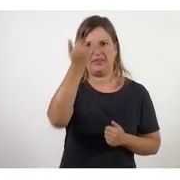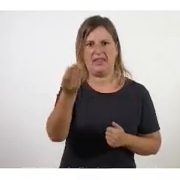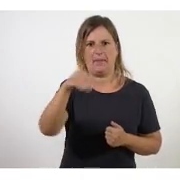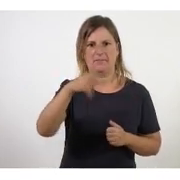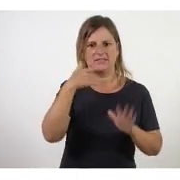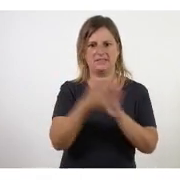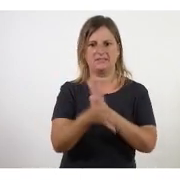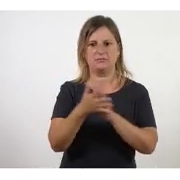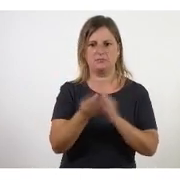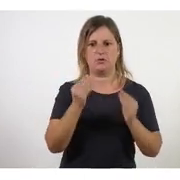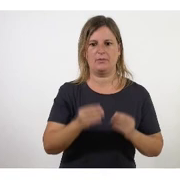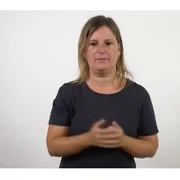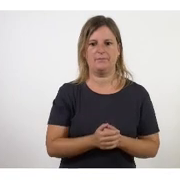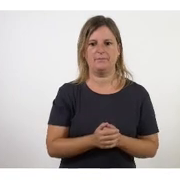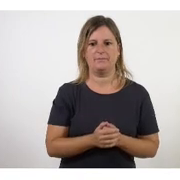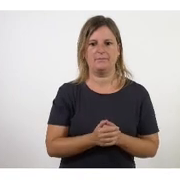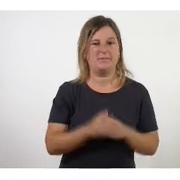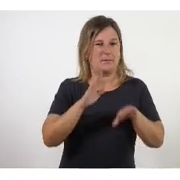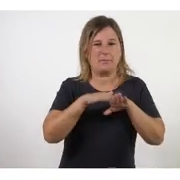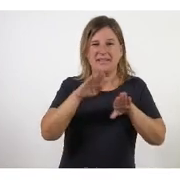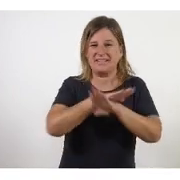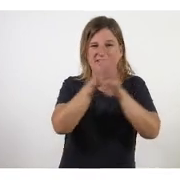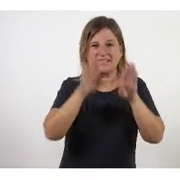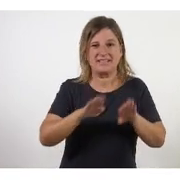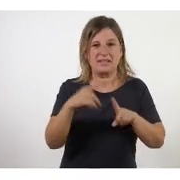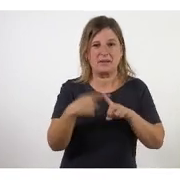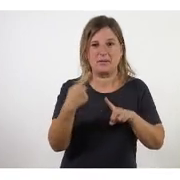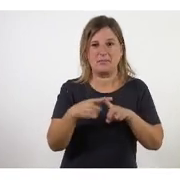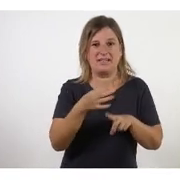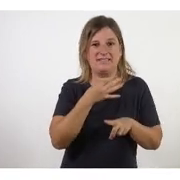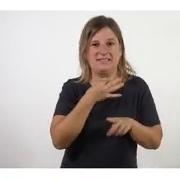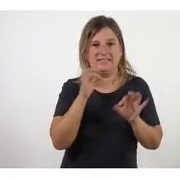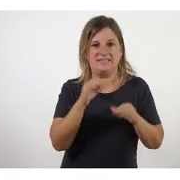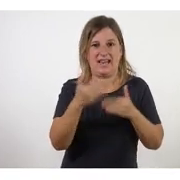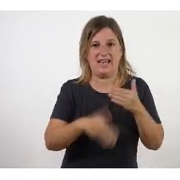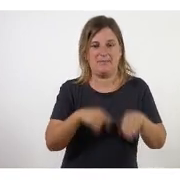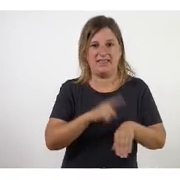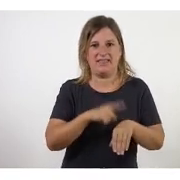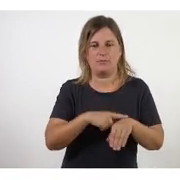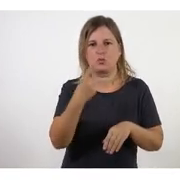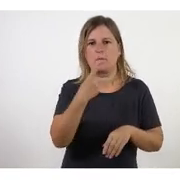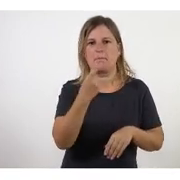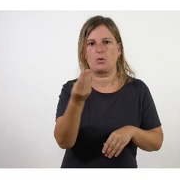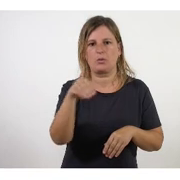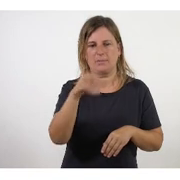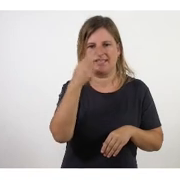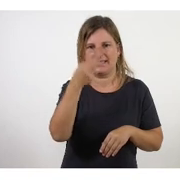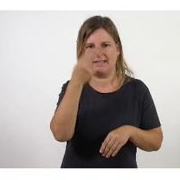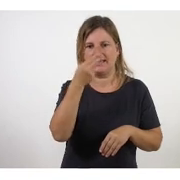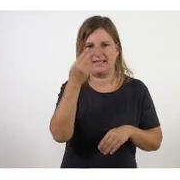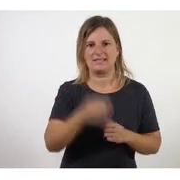de com utilitzar-ho. Vale. Mira, Jordi, ja per acabar, perquè ja estem gairebé en el límit de temps, tenim una pregunta més que crec que pot ser